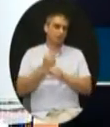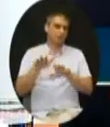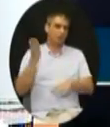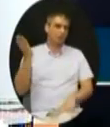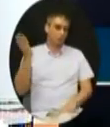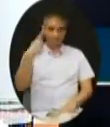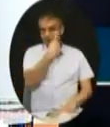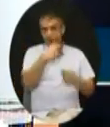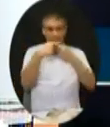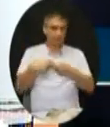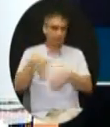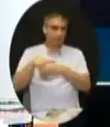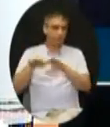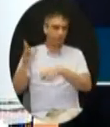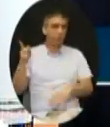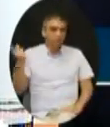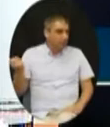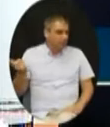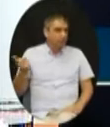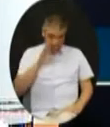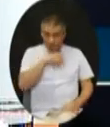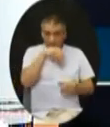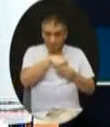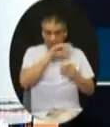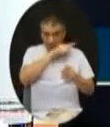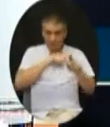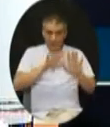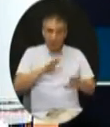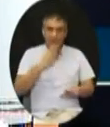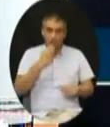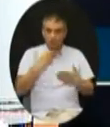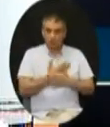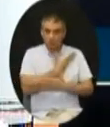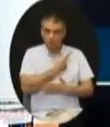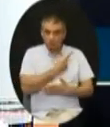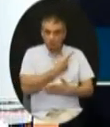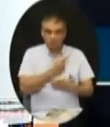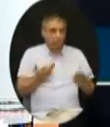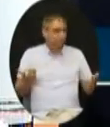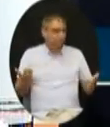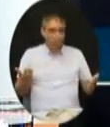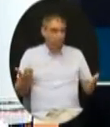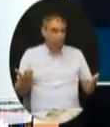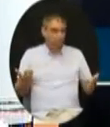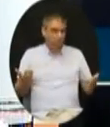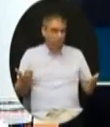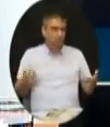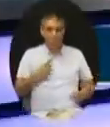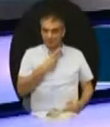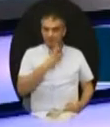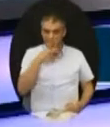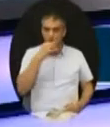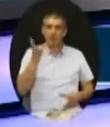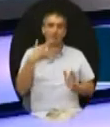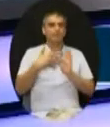הממשלה שהיא חברה בה, והאם בעצם כמה דברים האלה גם היא כוללת אותם גם בתוך אנטישמיות מודרנית, כי נשמעת ביקורת, האם זה גם